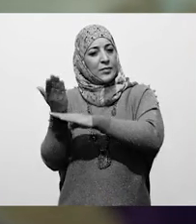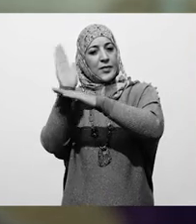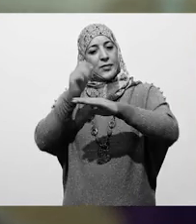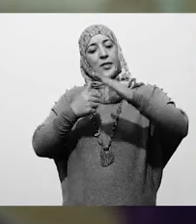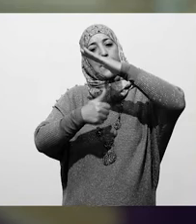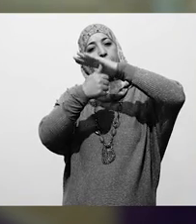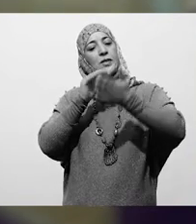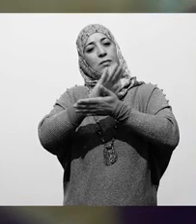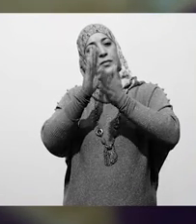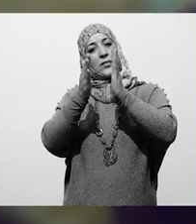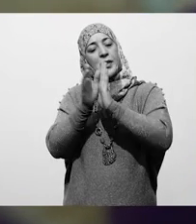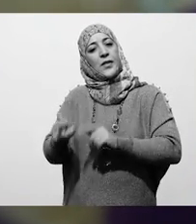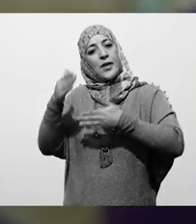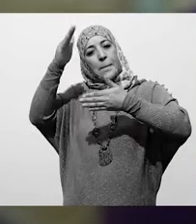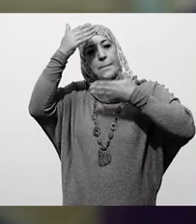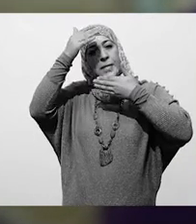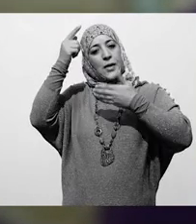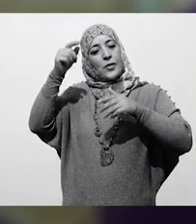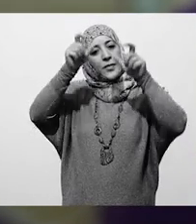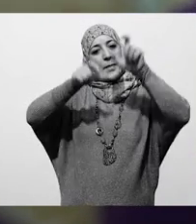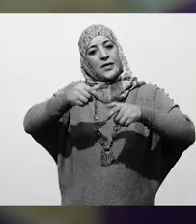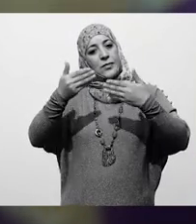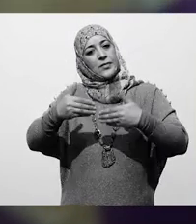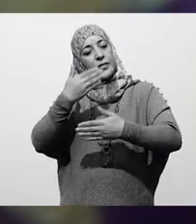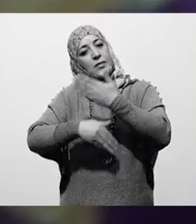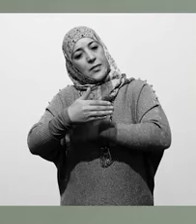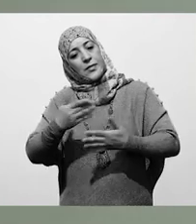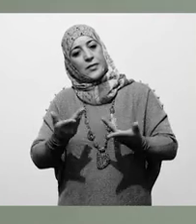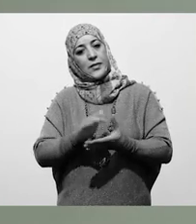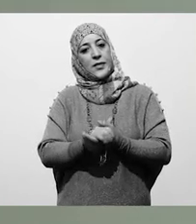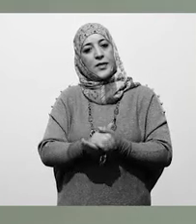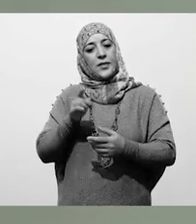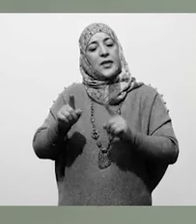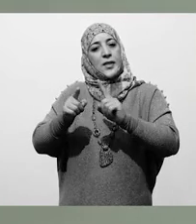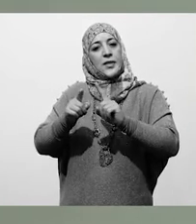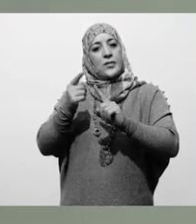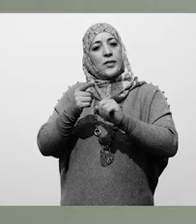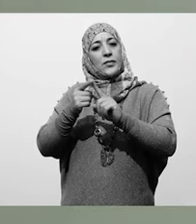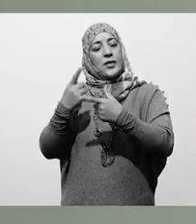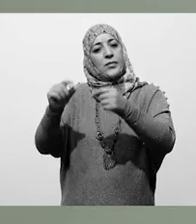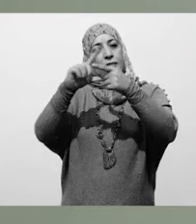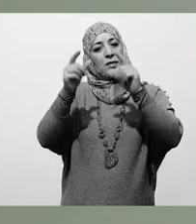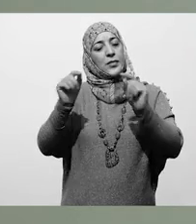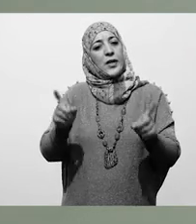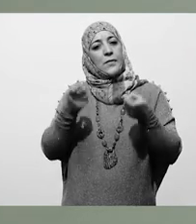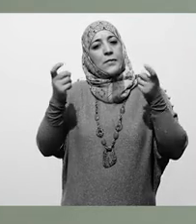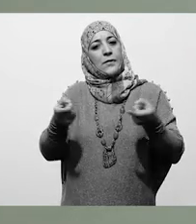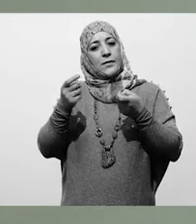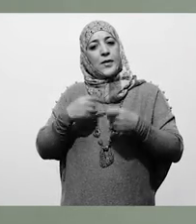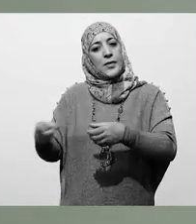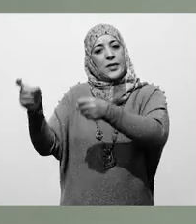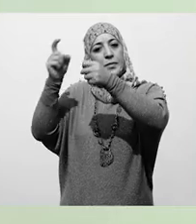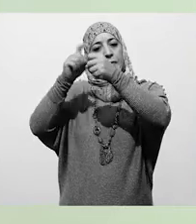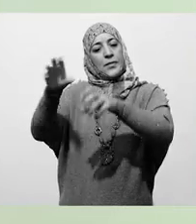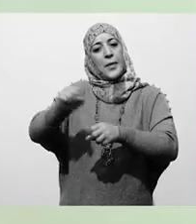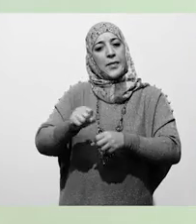Adonor El-Fudaini, président de l'association des challenges et d'insistance des personnes ayant des capacités spécifiques, spécialité, démonstration en